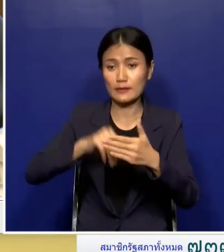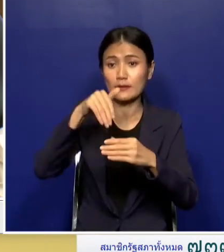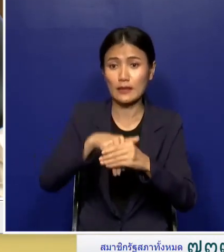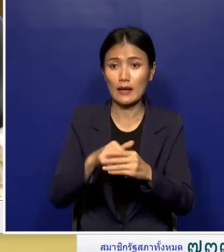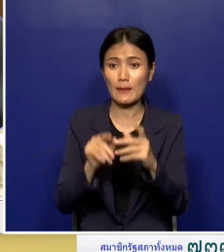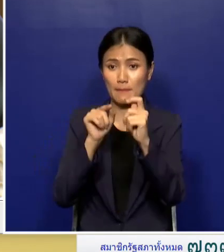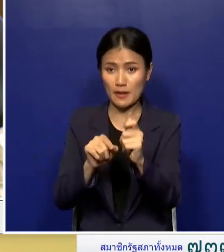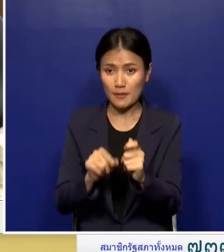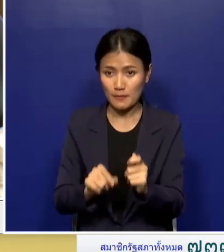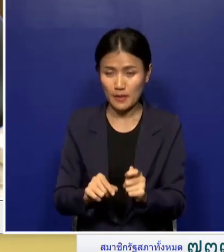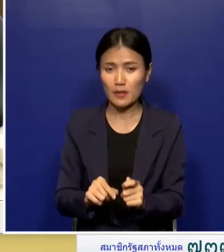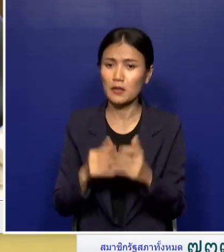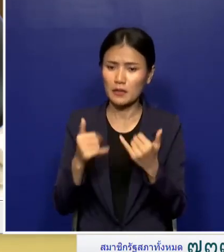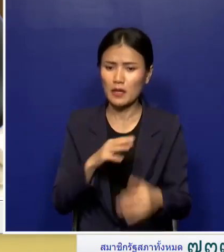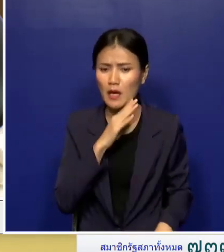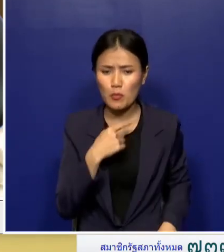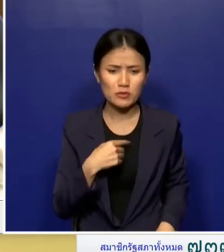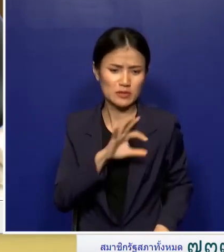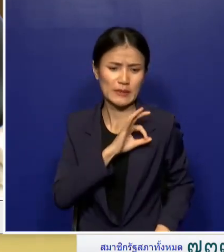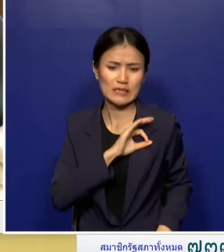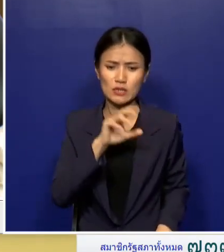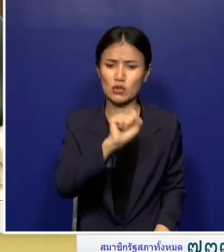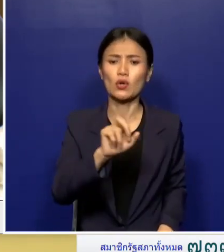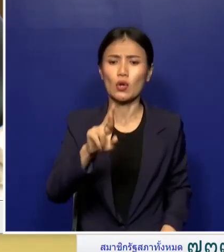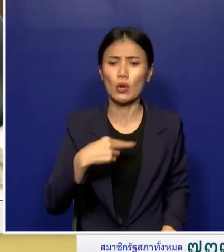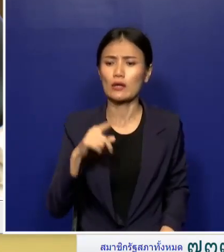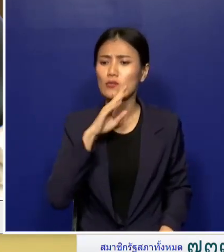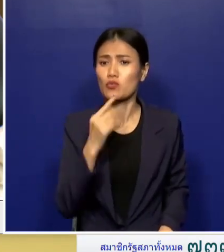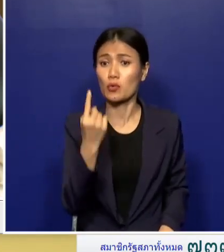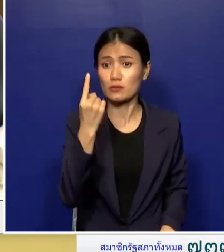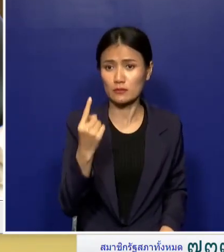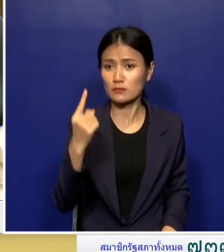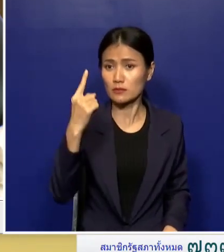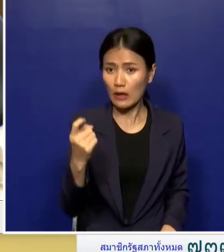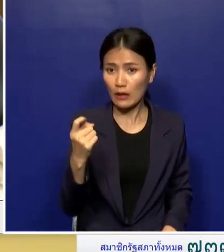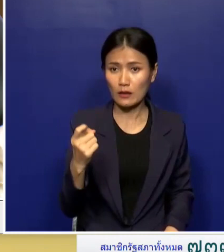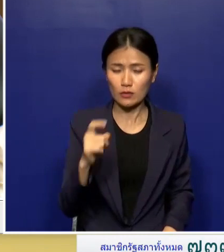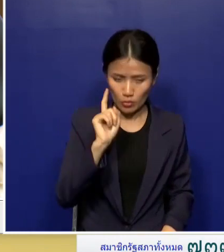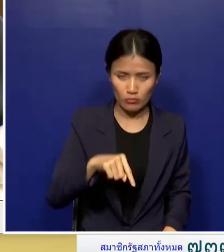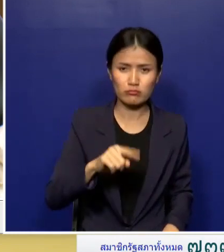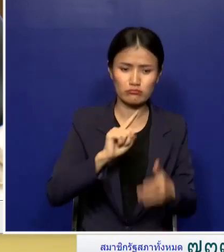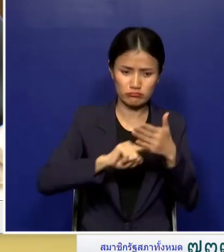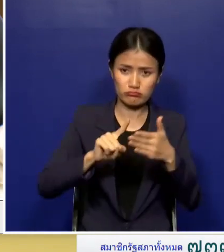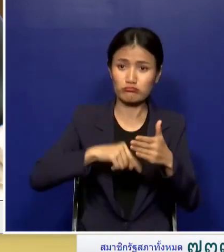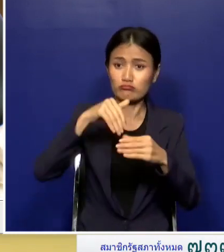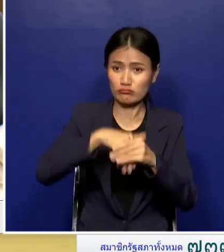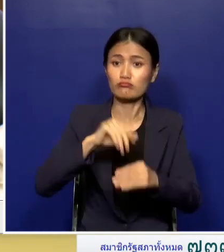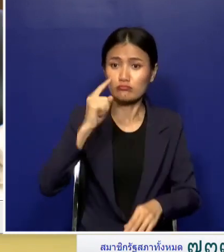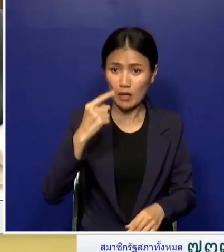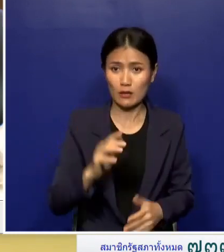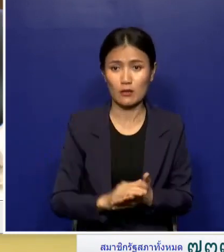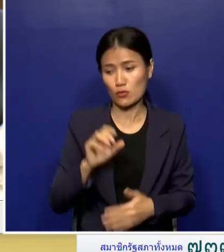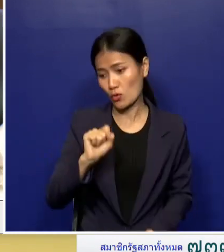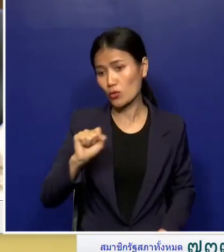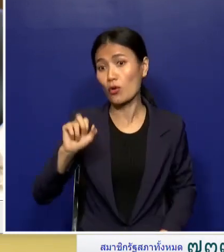สมาชิกสสล.ตายไปสักคนหนึ่งเนี้ยนะครับต้องเลือกตั้งซ่อมสสล.มีอายุแค่240วัน